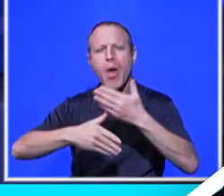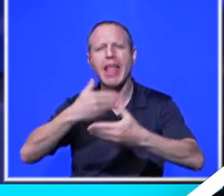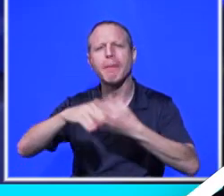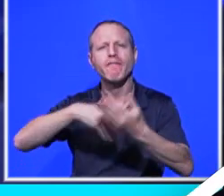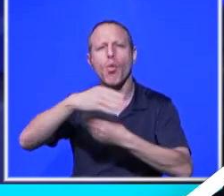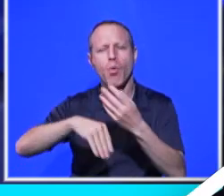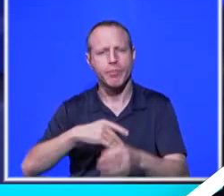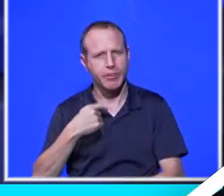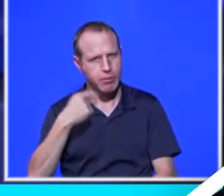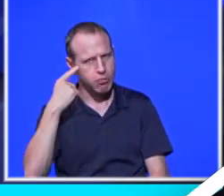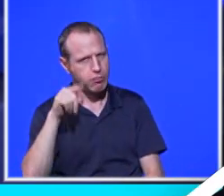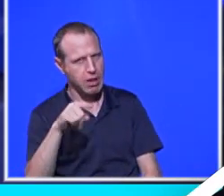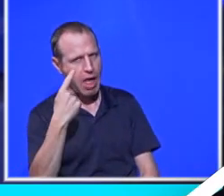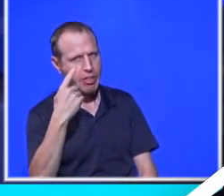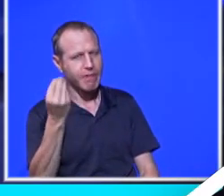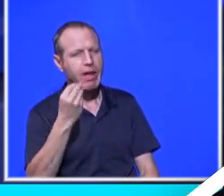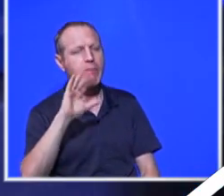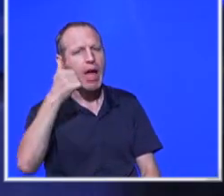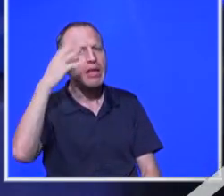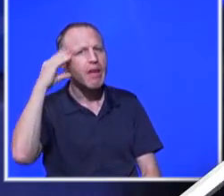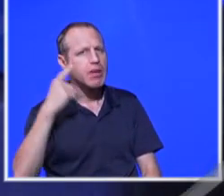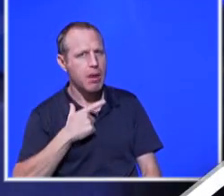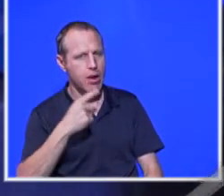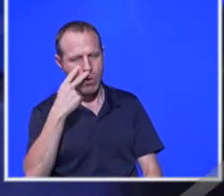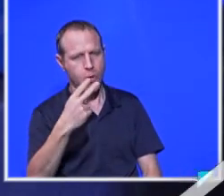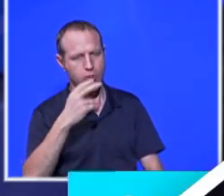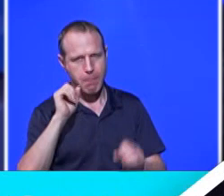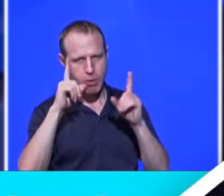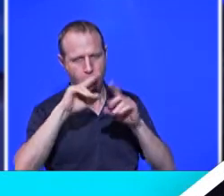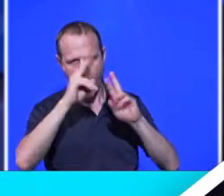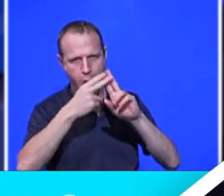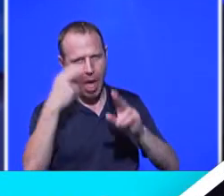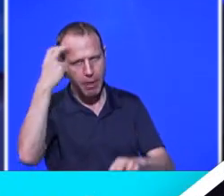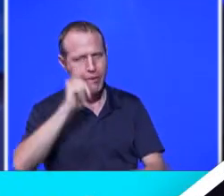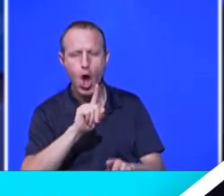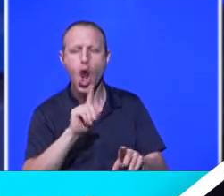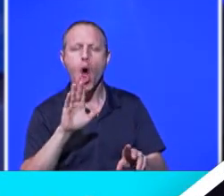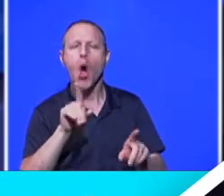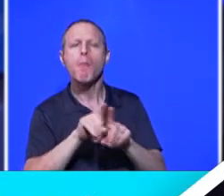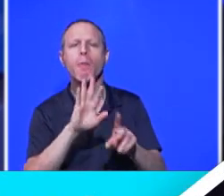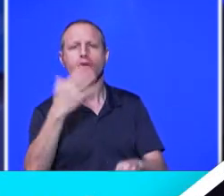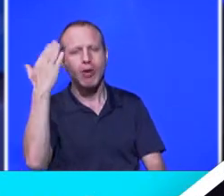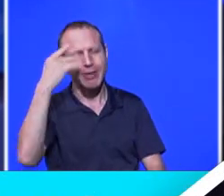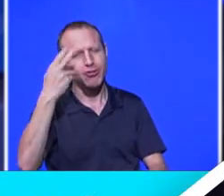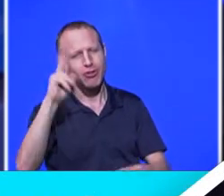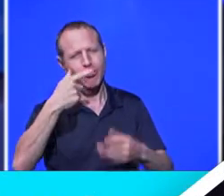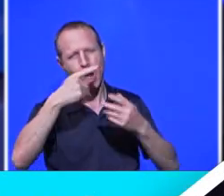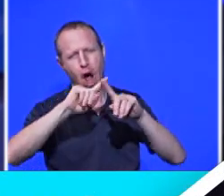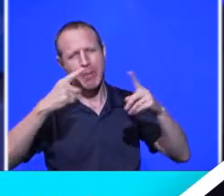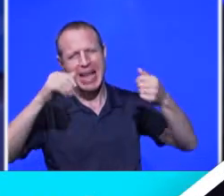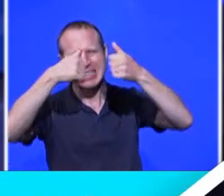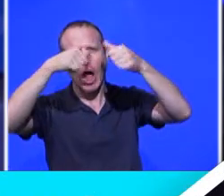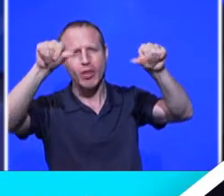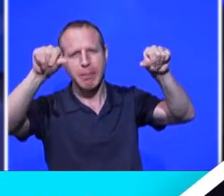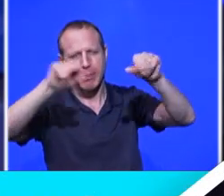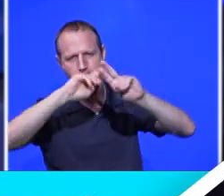הדברים הכי כיפים שלי לראות אותם, שפתאום העולם הערבי הוא כבר לא כמו שראינו. יש כל מיני סטריאוטיפים שאנחנו חושבים על העולם הערבי, או